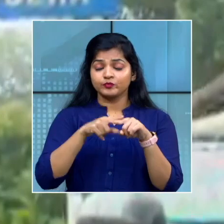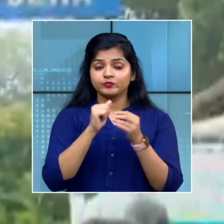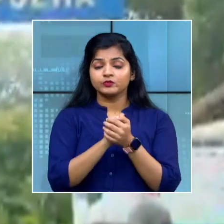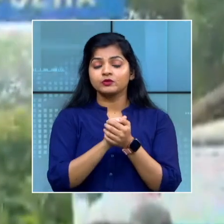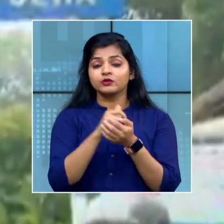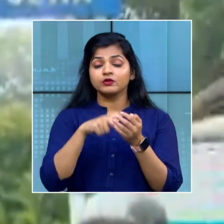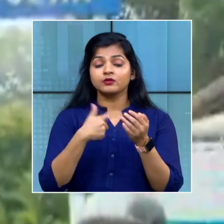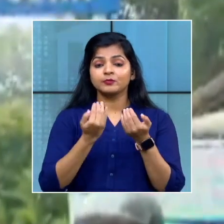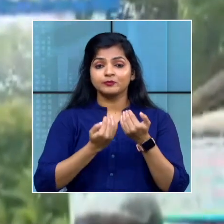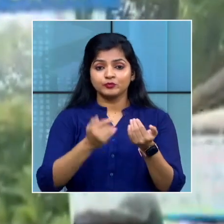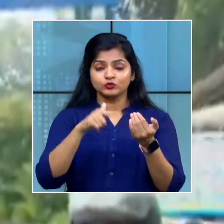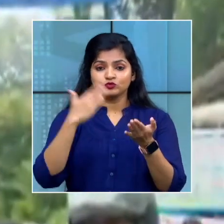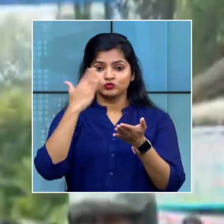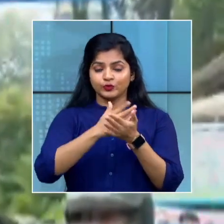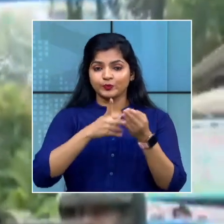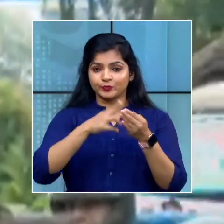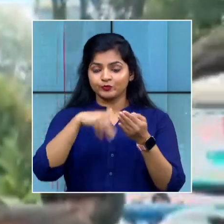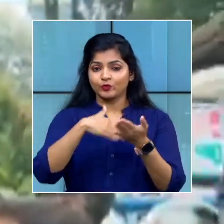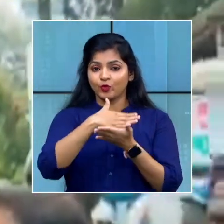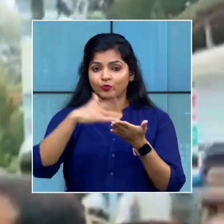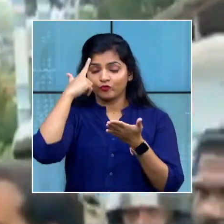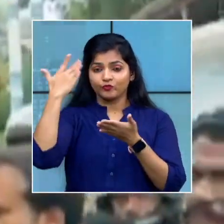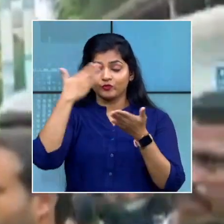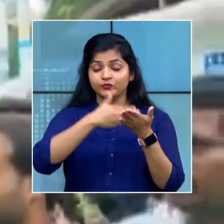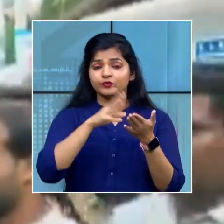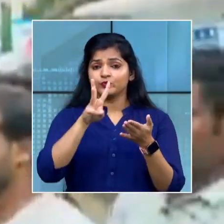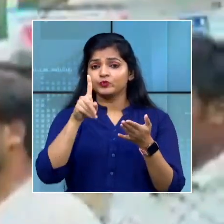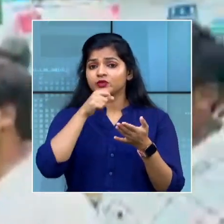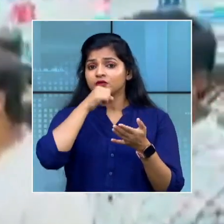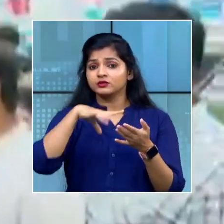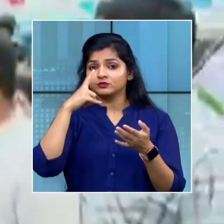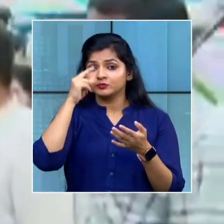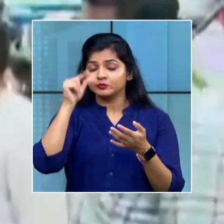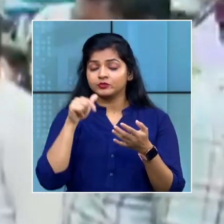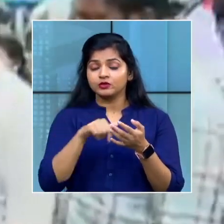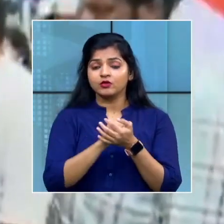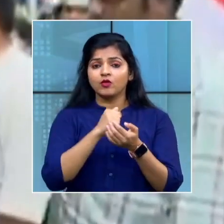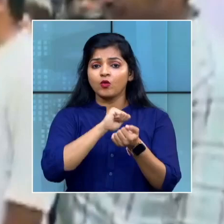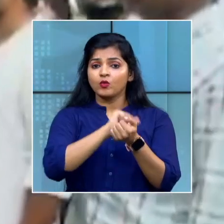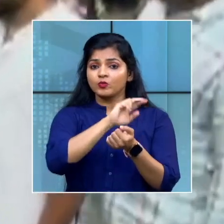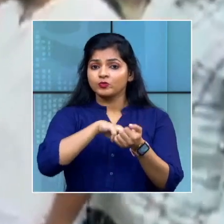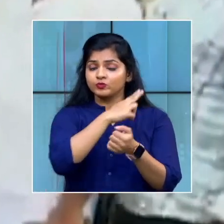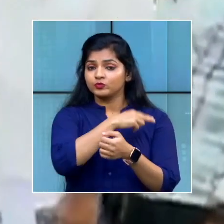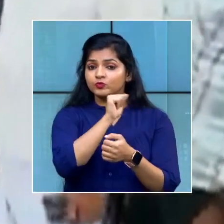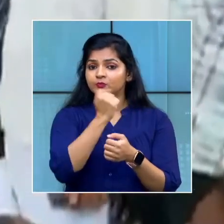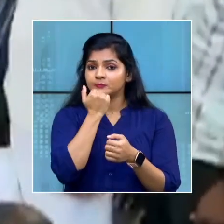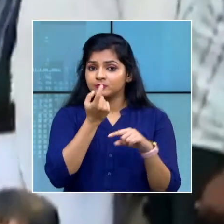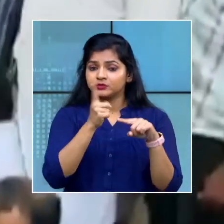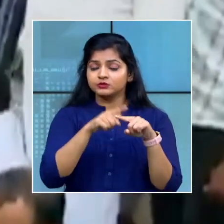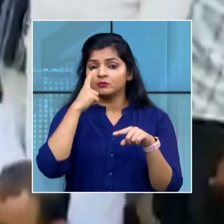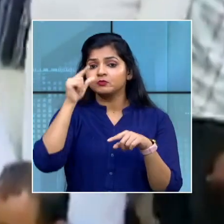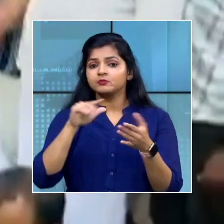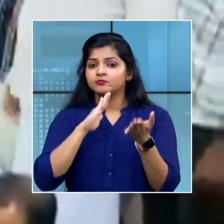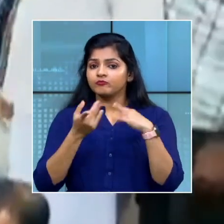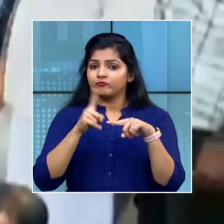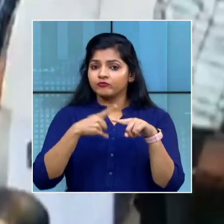ശസ്ത്രക്രിയക്കിടെ 31-കാരി ആശ ശരത്ത് ഇവിടെ ചികിത്സാ പിഴവിനെ തുടർന്ന് മരിച്ചിരുന്നു. അങ്ങനെ പലതരത്തിലുള്ള അനാസ്ഥകൾ